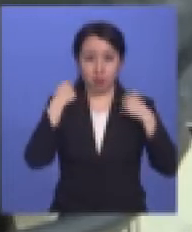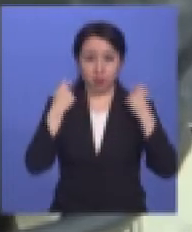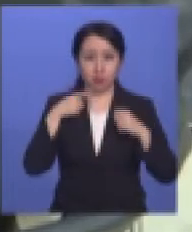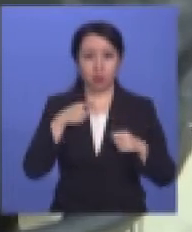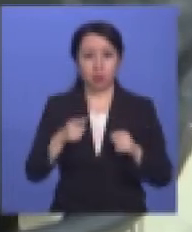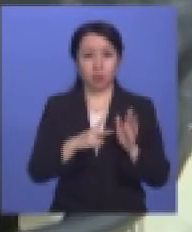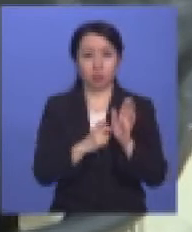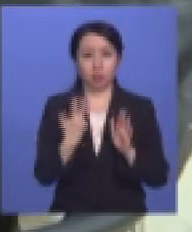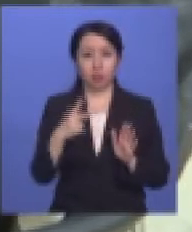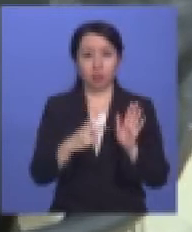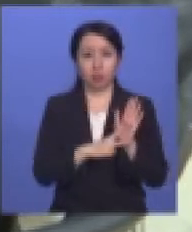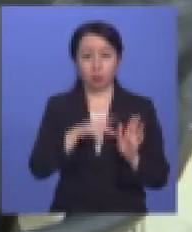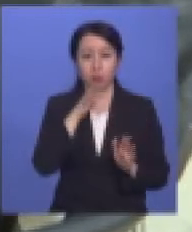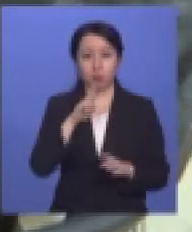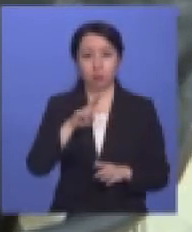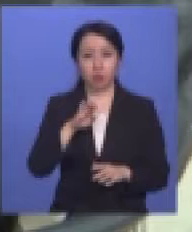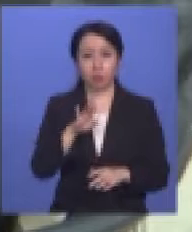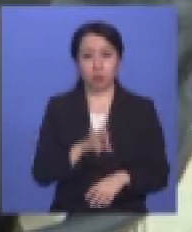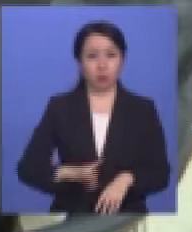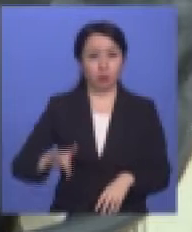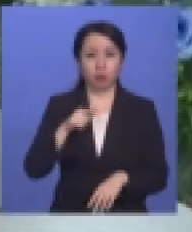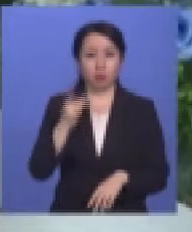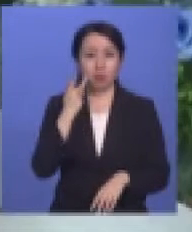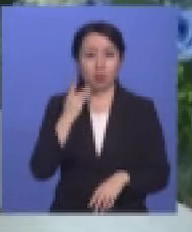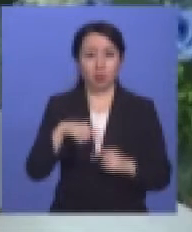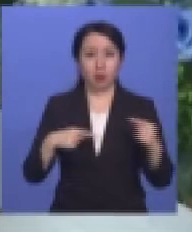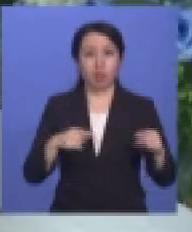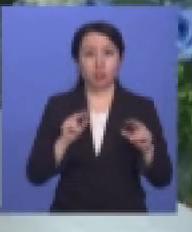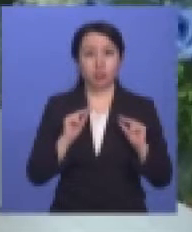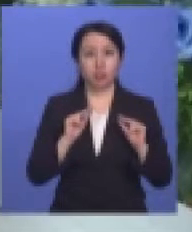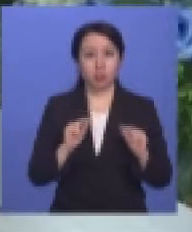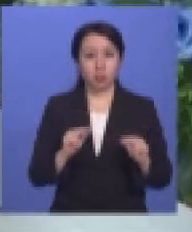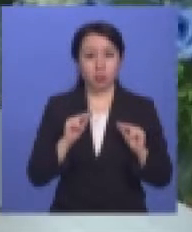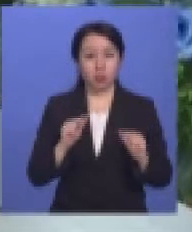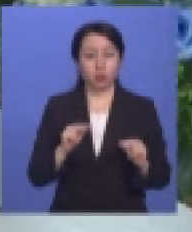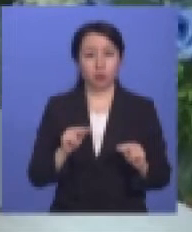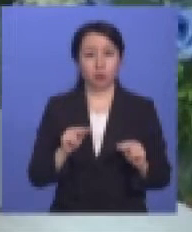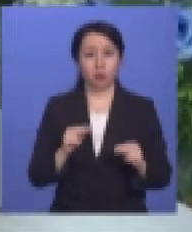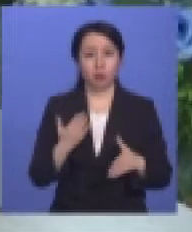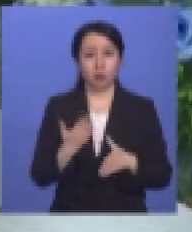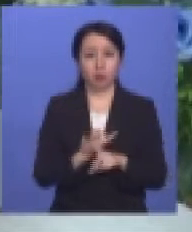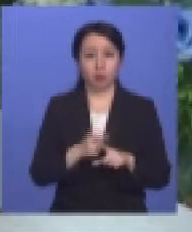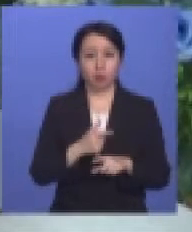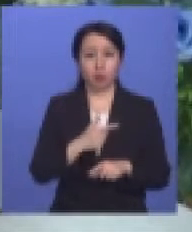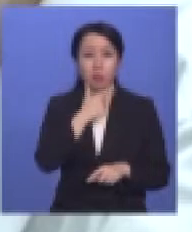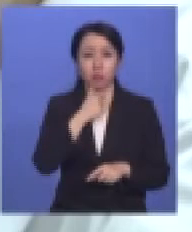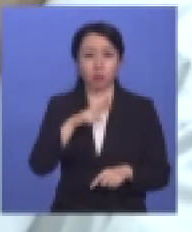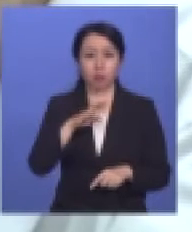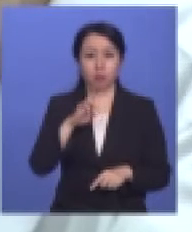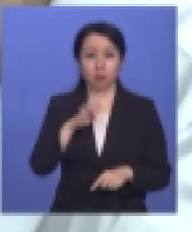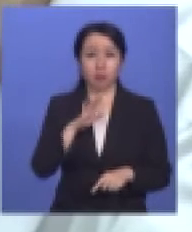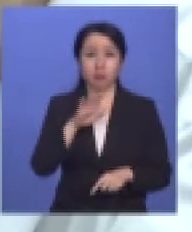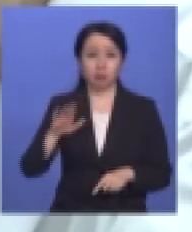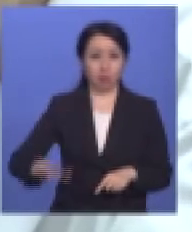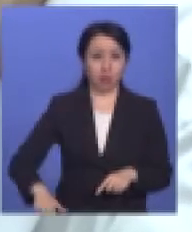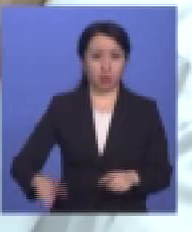в 1737 году в Жамбылском районе. Он всегда отличался праведностью, честностью, справедливостью. Благодаря своему дедушке Токсан